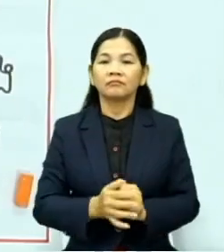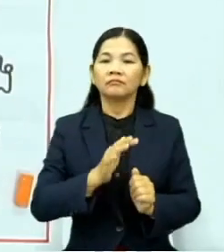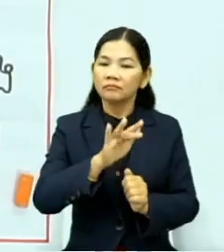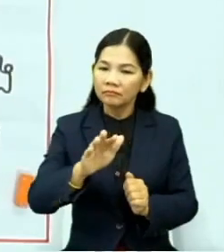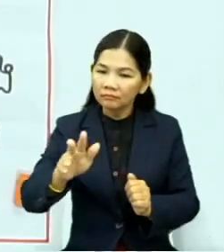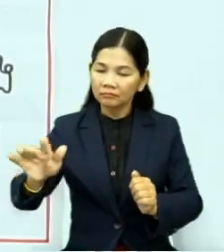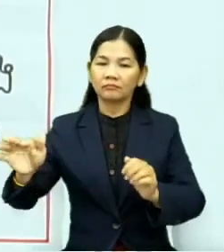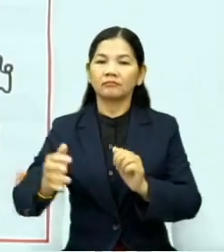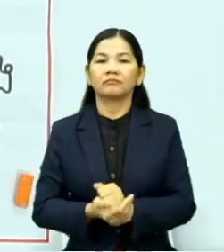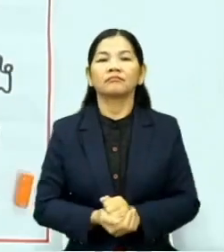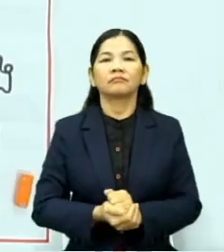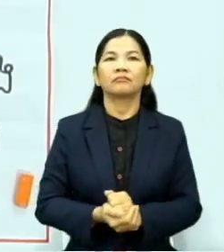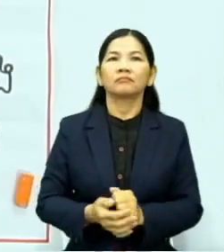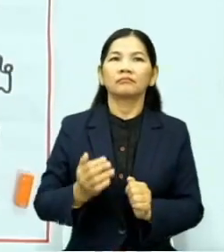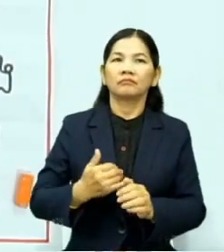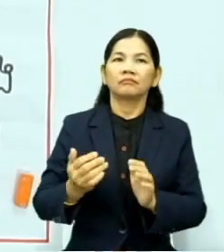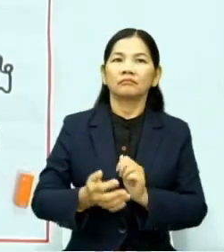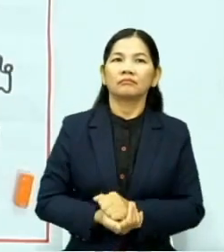cao pi ca